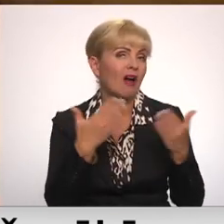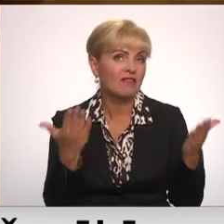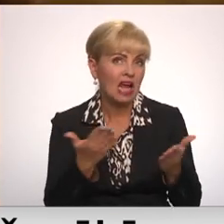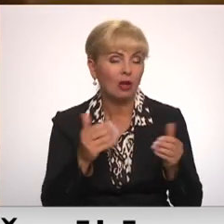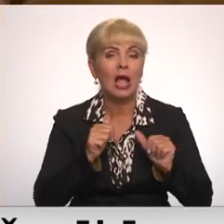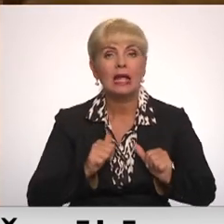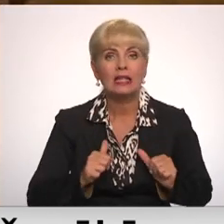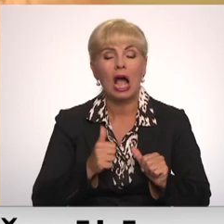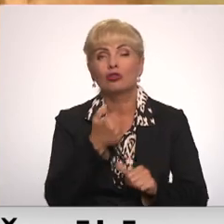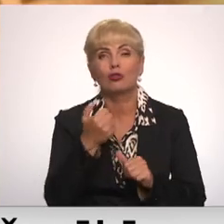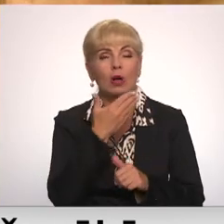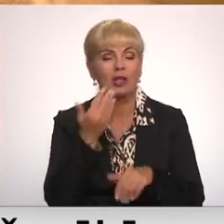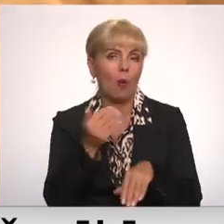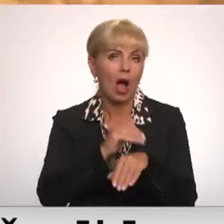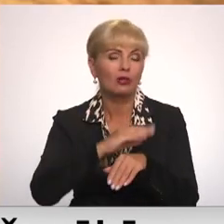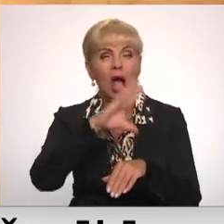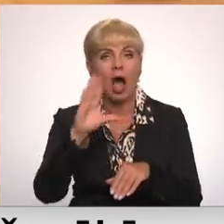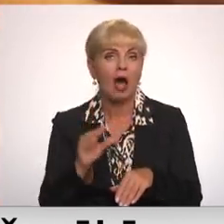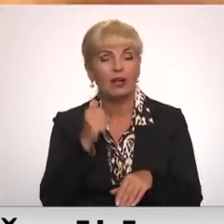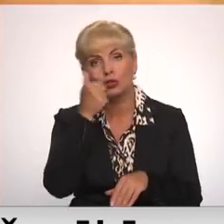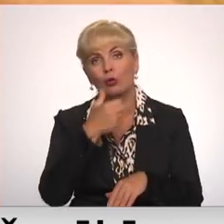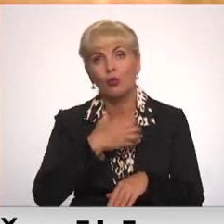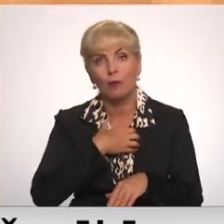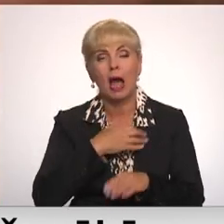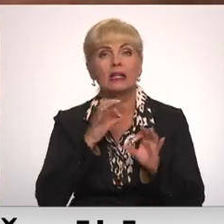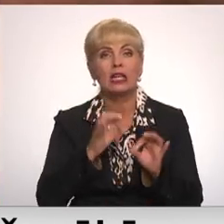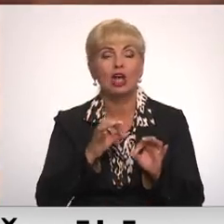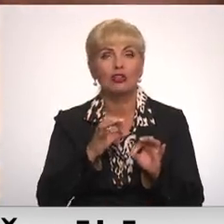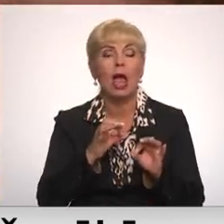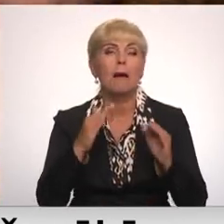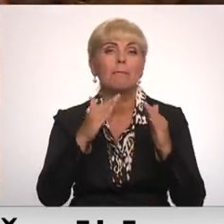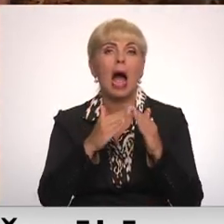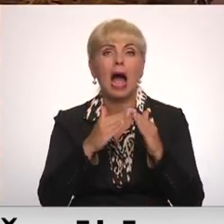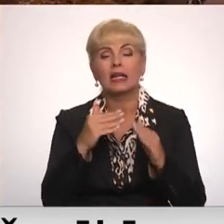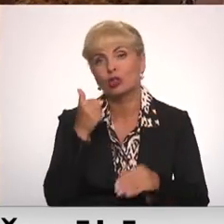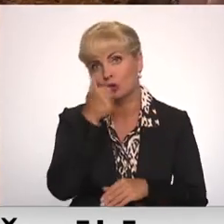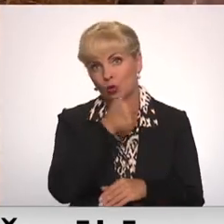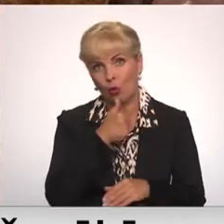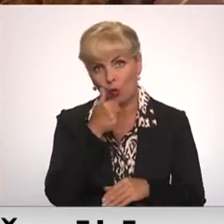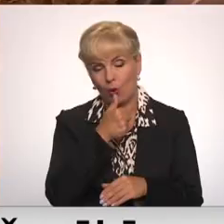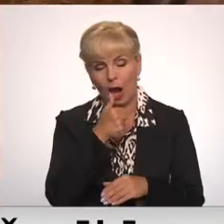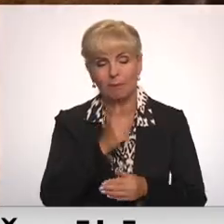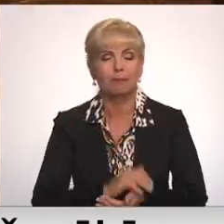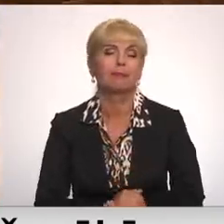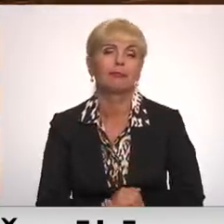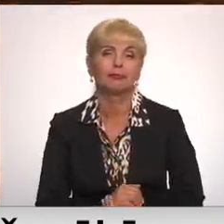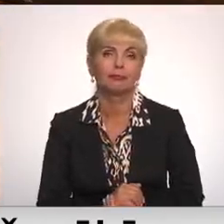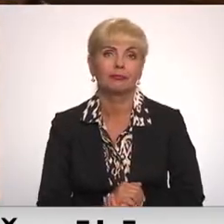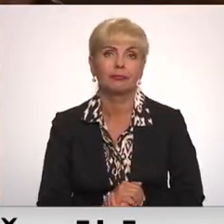šogad vēl nav atklāti Āfrikas cūku mēra gadījumi mājas cūku vidū. Dāvids Frēdenfelds, Olafs Peršovics, Latvijas televīzija.